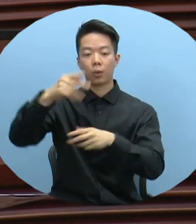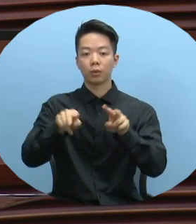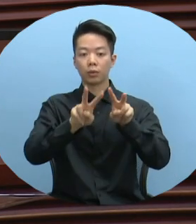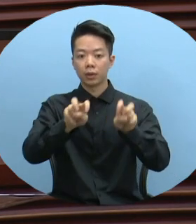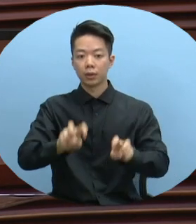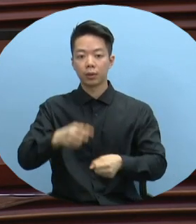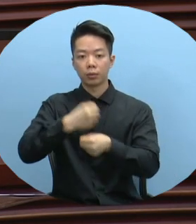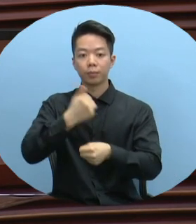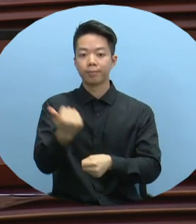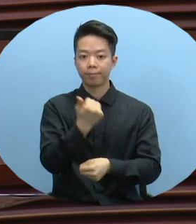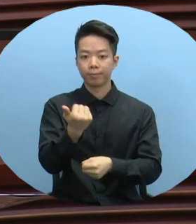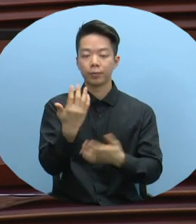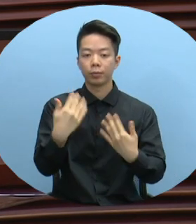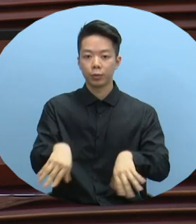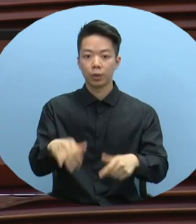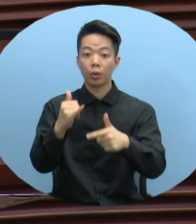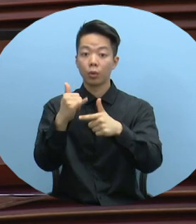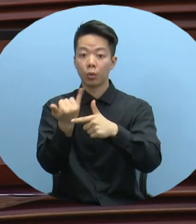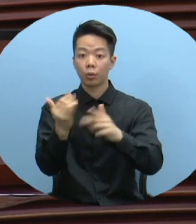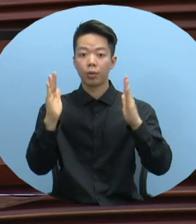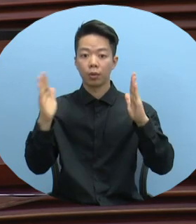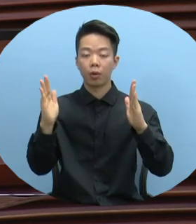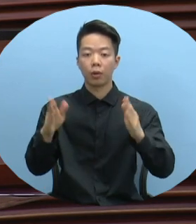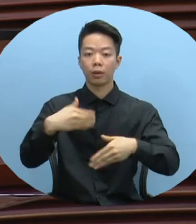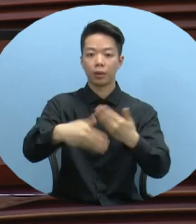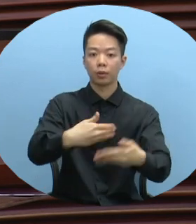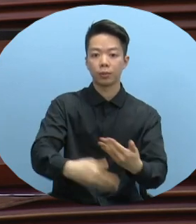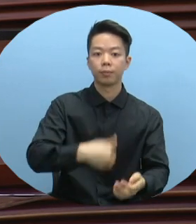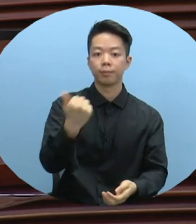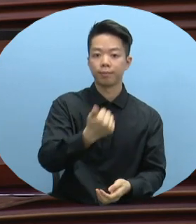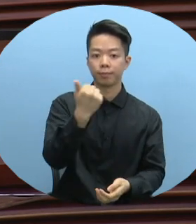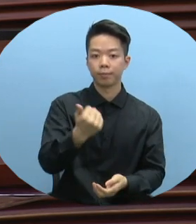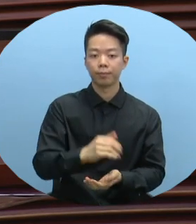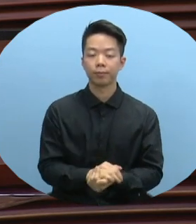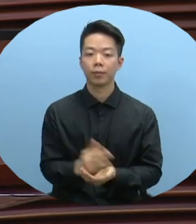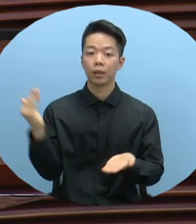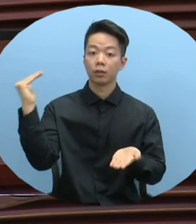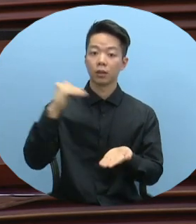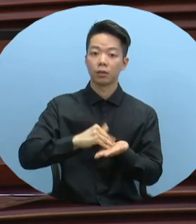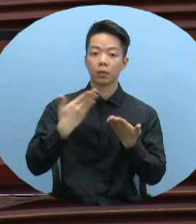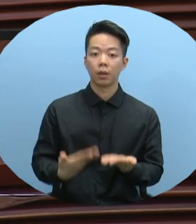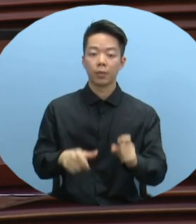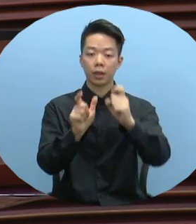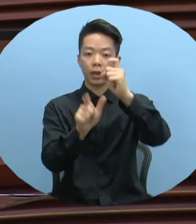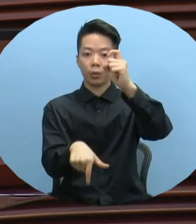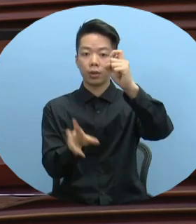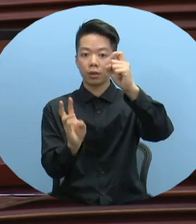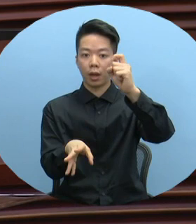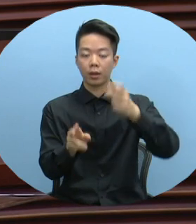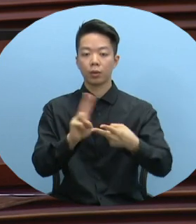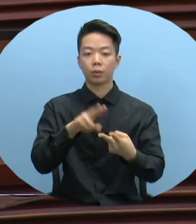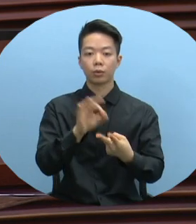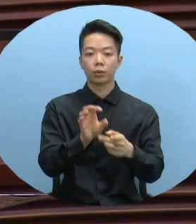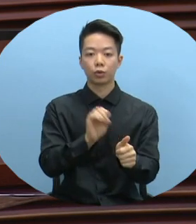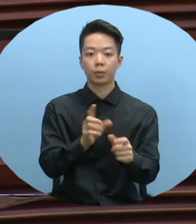且在其後的6個月之內完成相關的跟進工作。截至今年的9月底，屋宇署的顧問公司